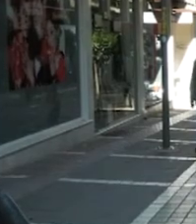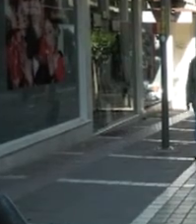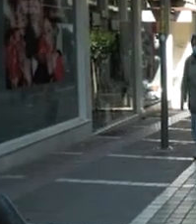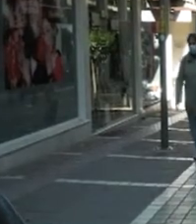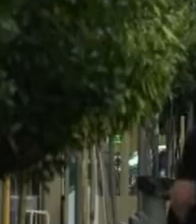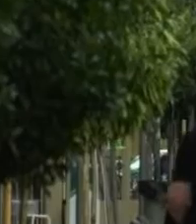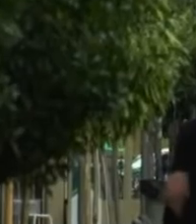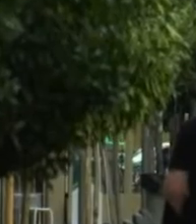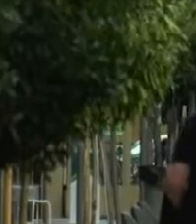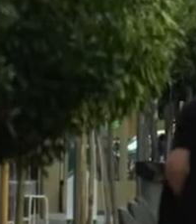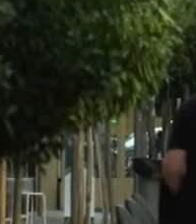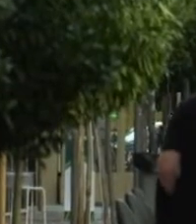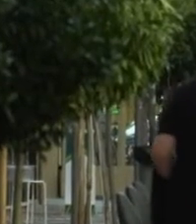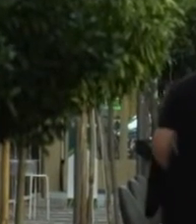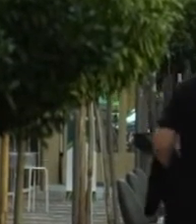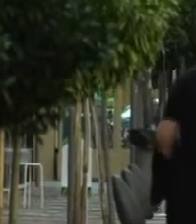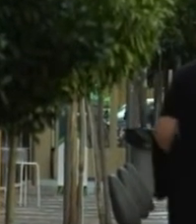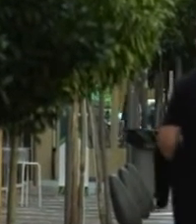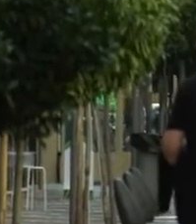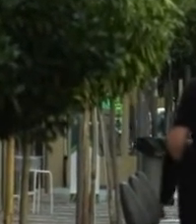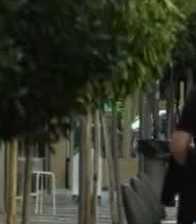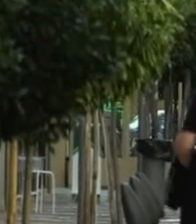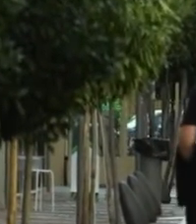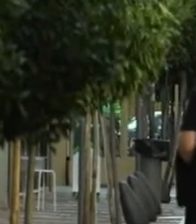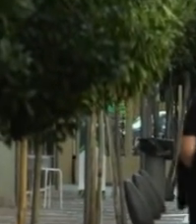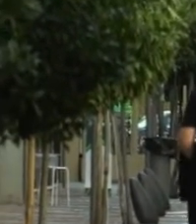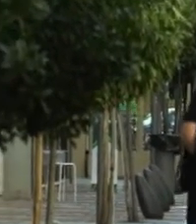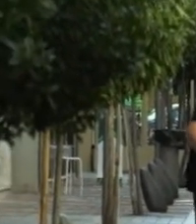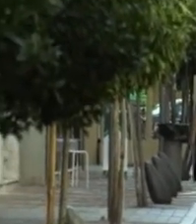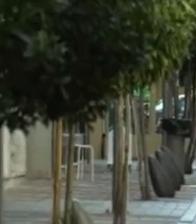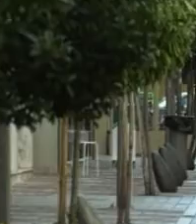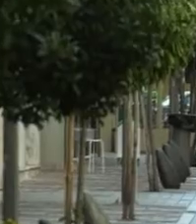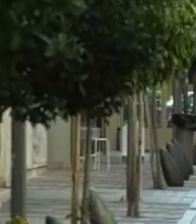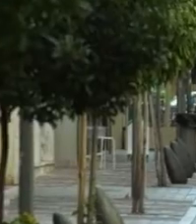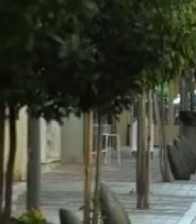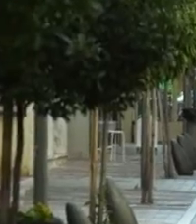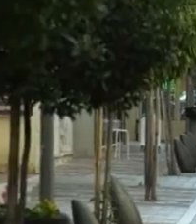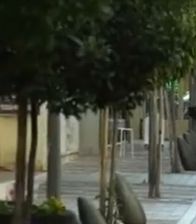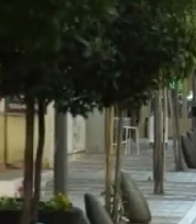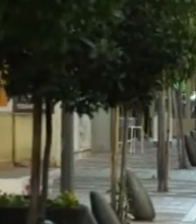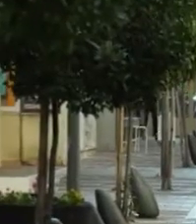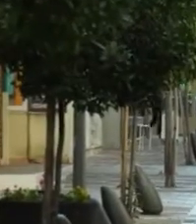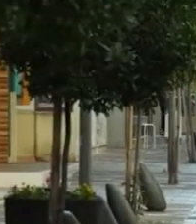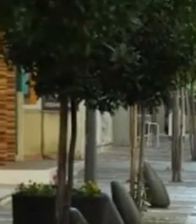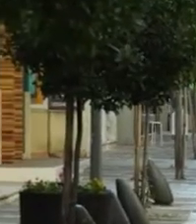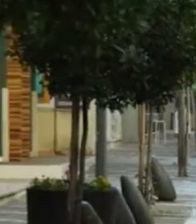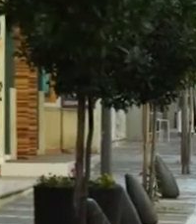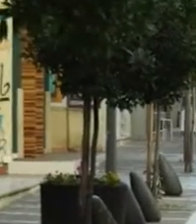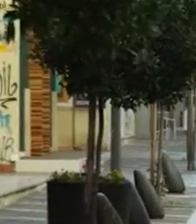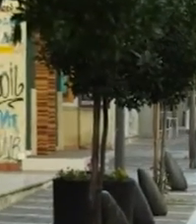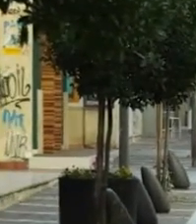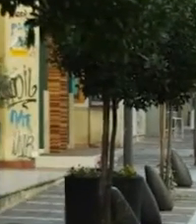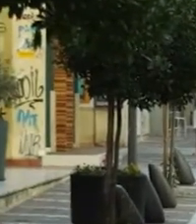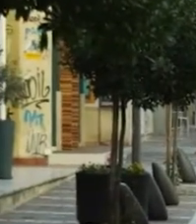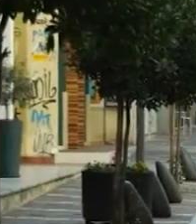κύριος Χαρδαλιάς αναφέρθηκε σε όλα τα μέτρα τα οποία θα ισχύσουν μέχρι τις 18 Ιανουαρίου στις 6 το πρωί, σημειώντας ότι οι ανακοινώσεις για τα μέτρα θα